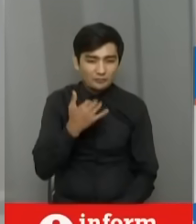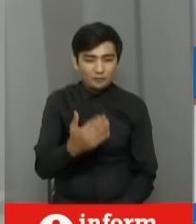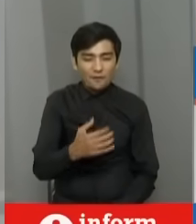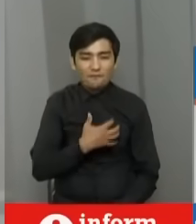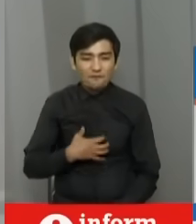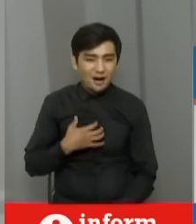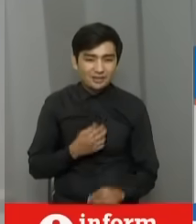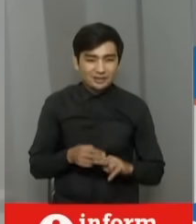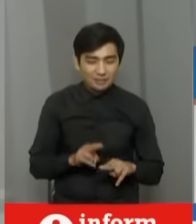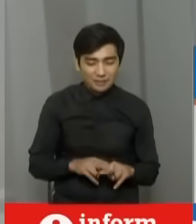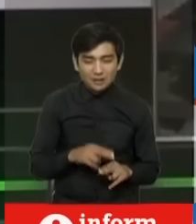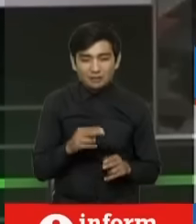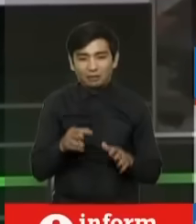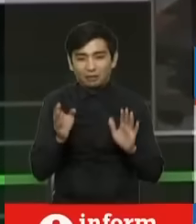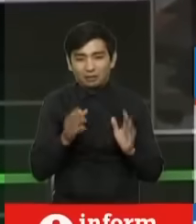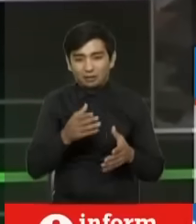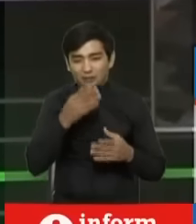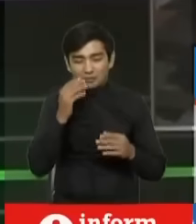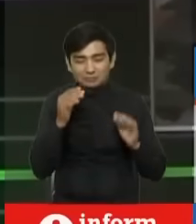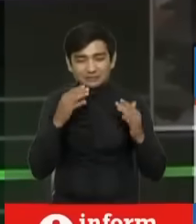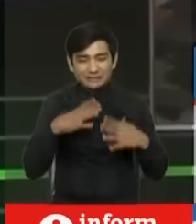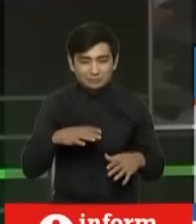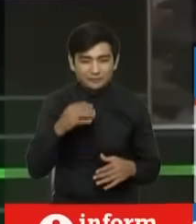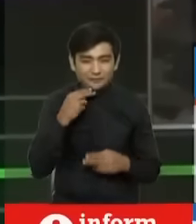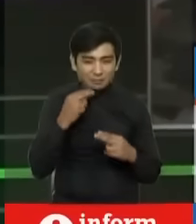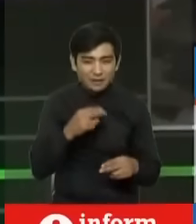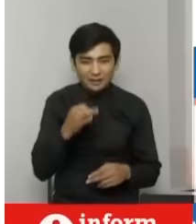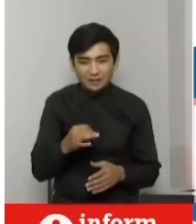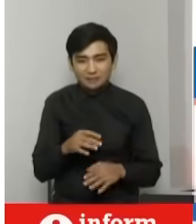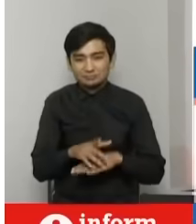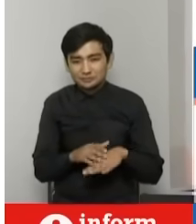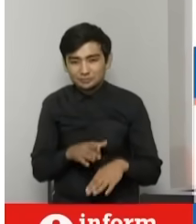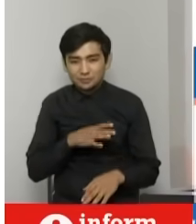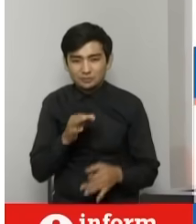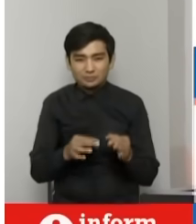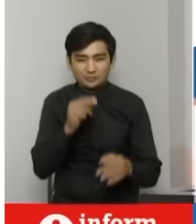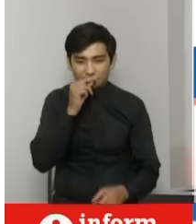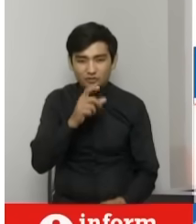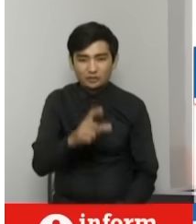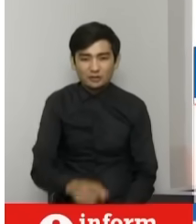важный упустил. На суде он признал вину, просил прощения у родных погибшей.